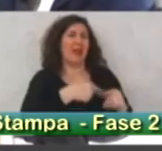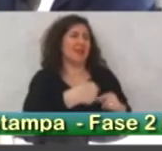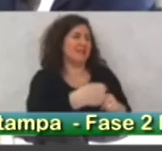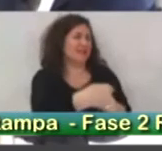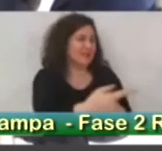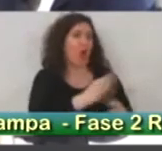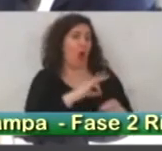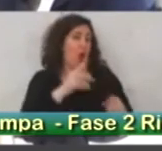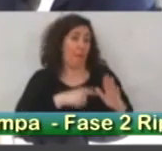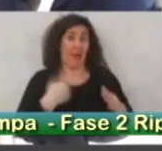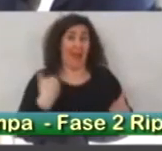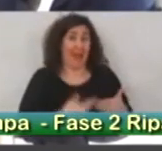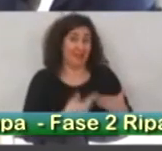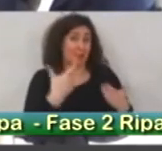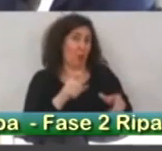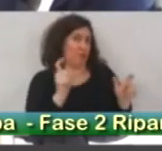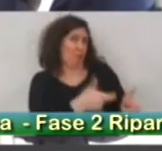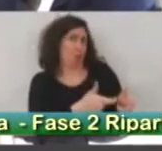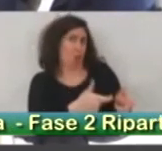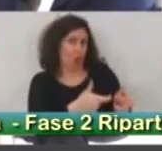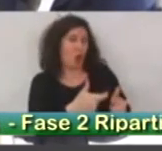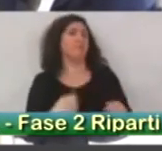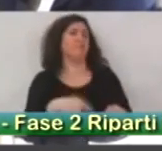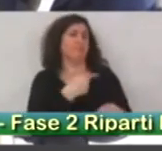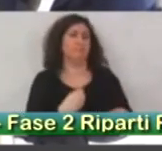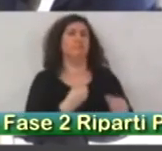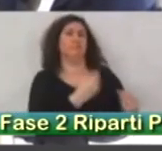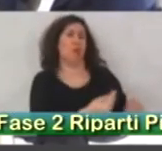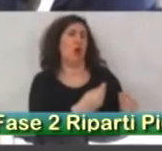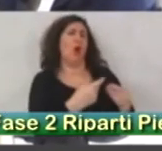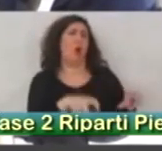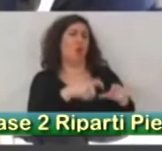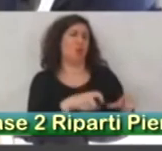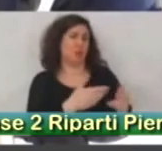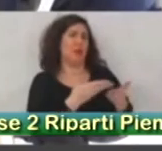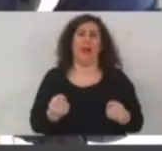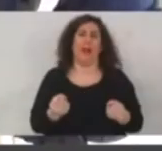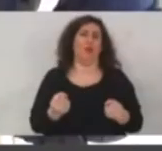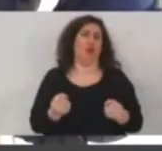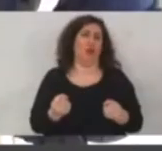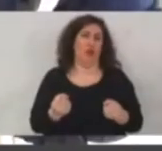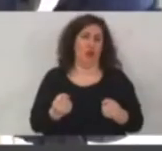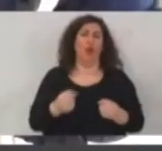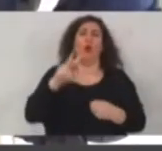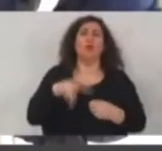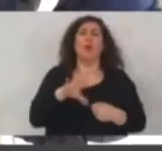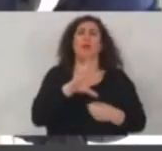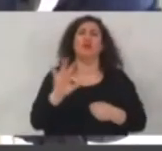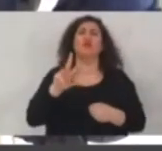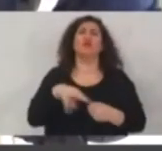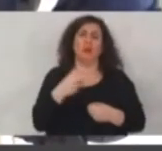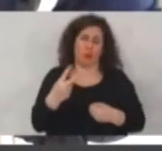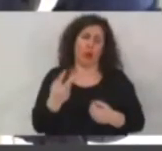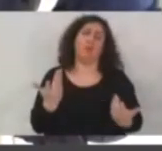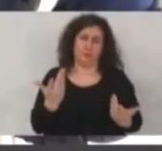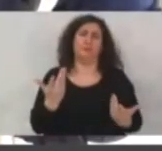potuto aprire perché te l'hanno impedito, noi ti diamo un bonus, un aiuto, un sostegno. 2.500 euro è una cifra